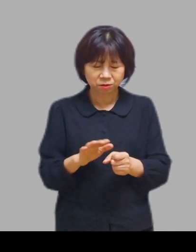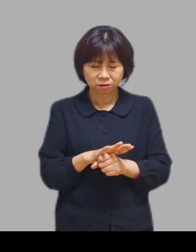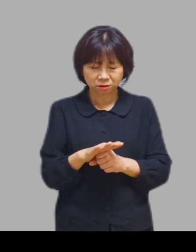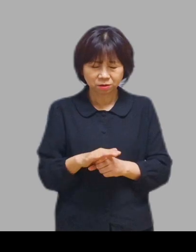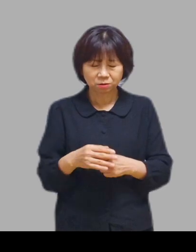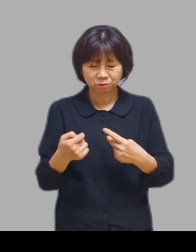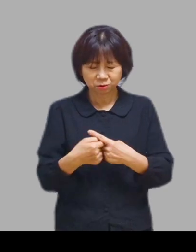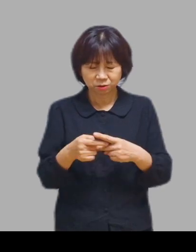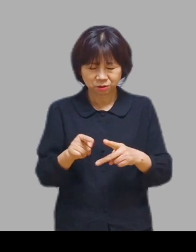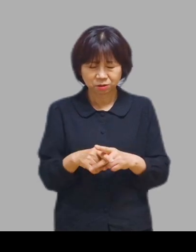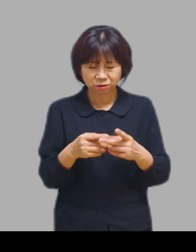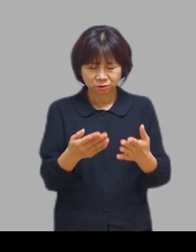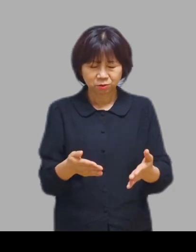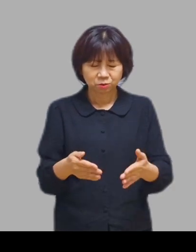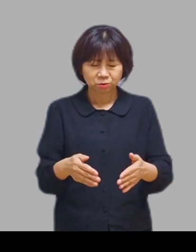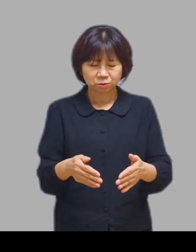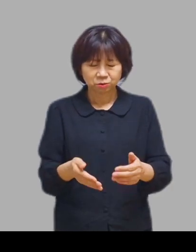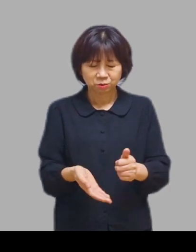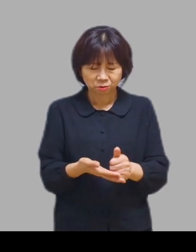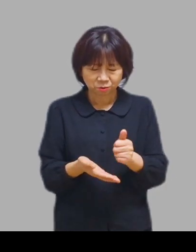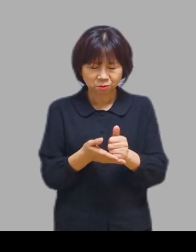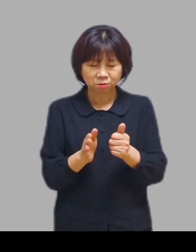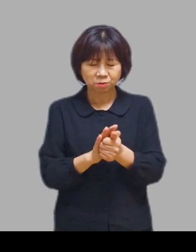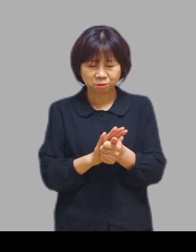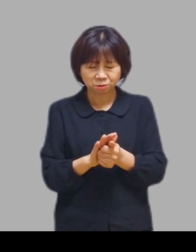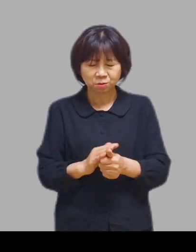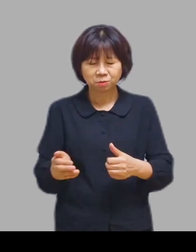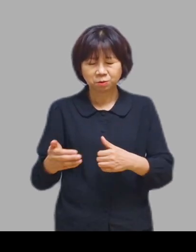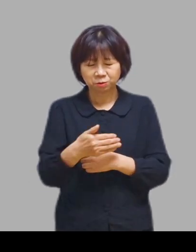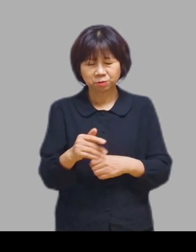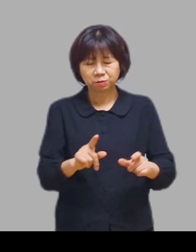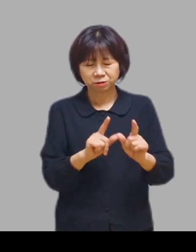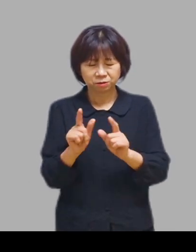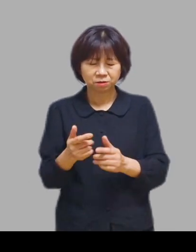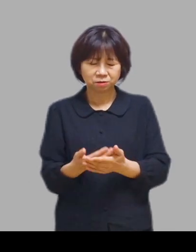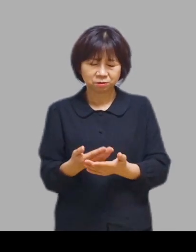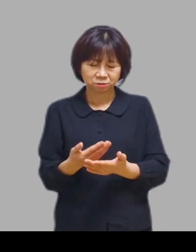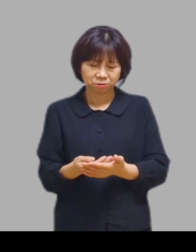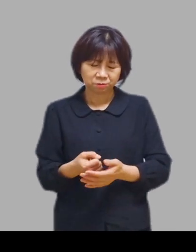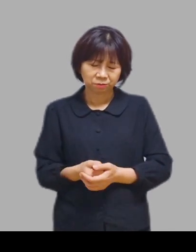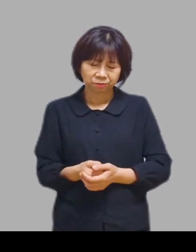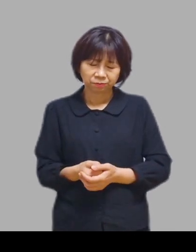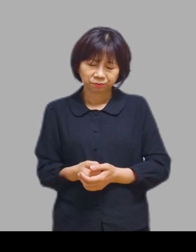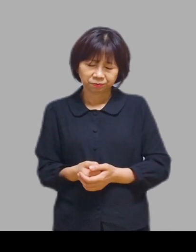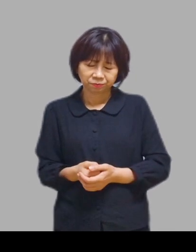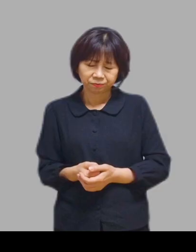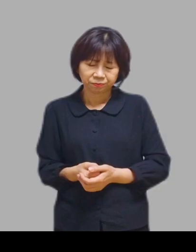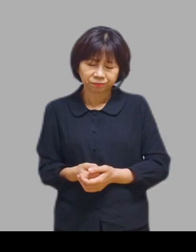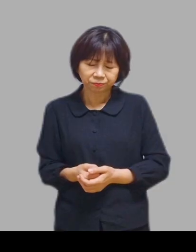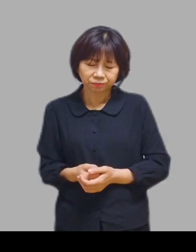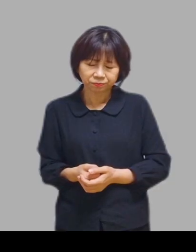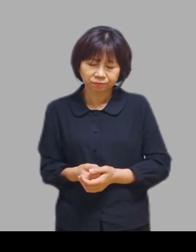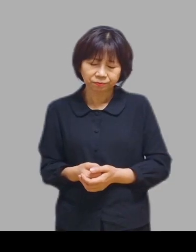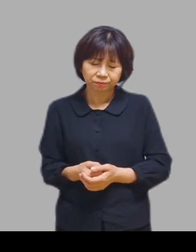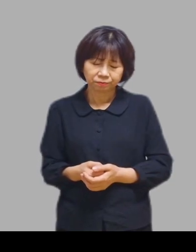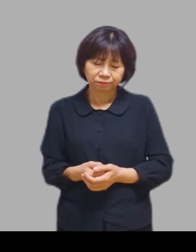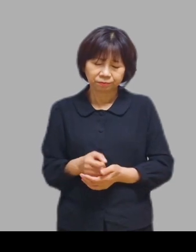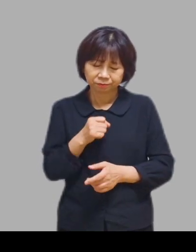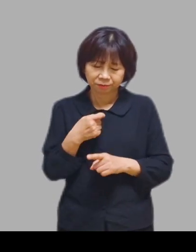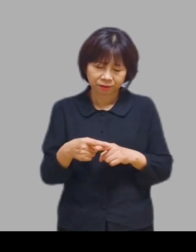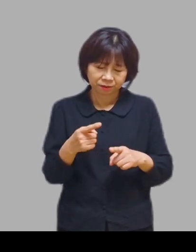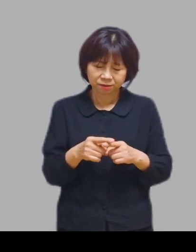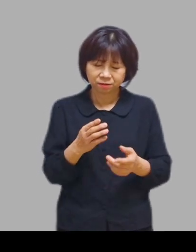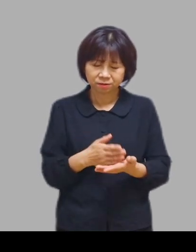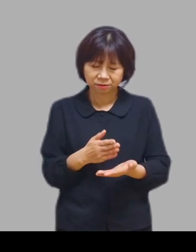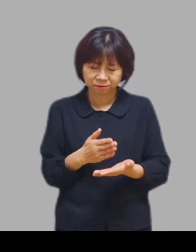이해하며 관용하며 응원하며 격려하며 보듬으며 살아갈 수 있는 믿음을 갖게 하여 주시옵소서. 판단과